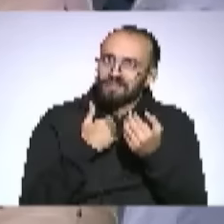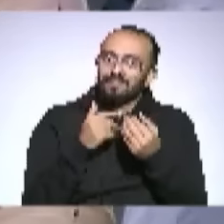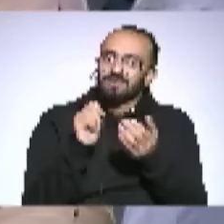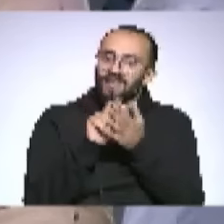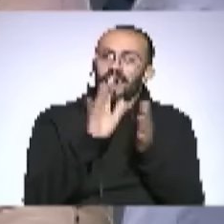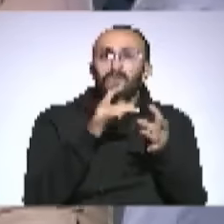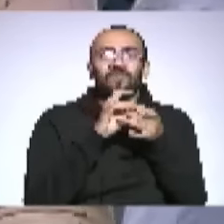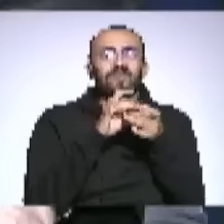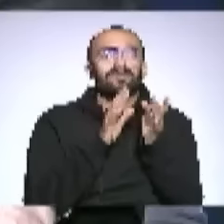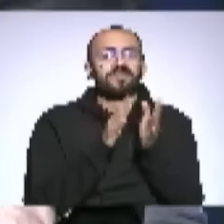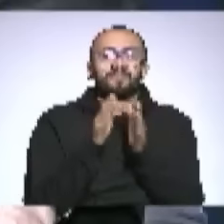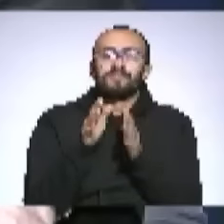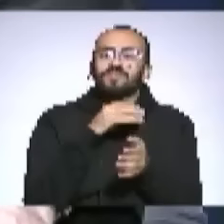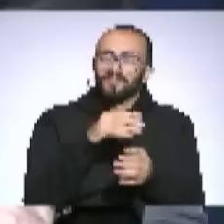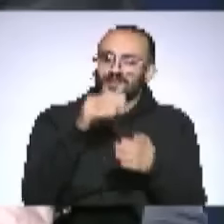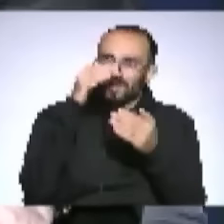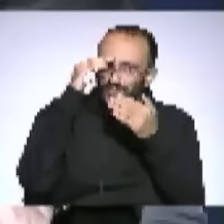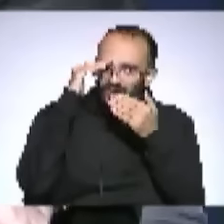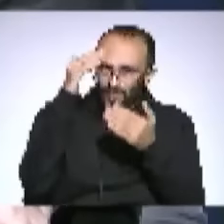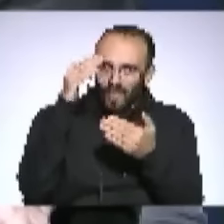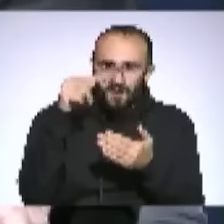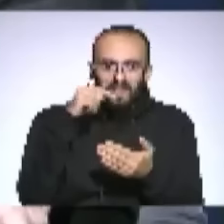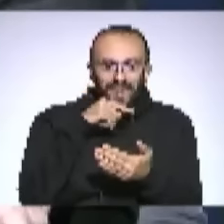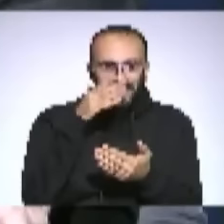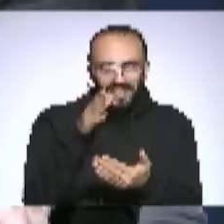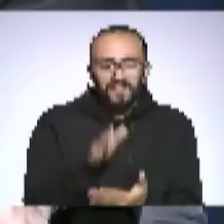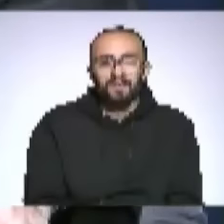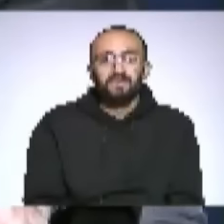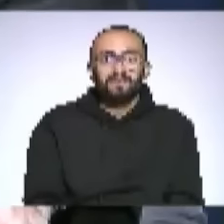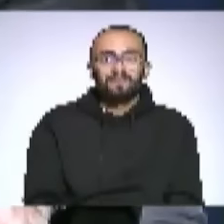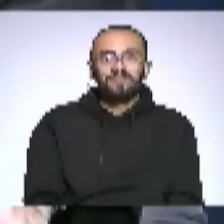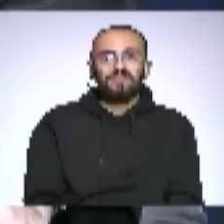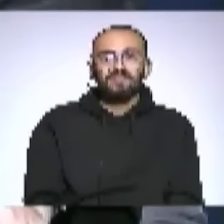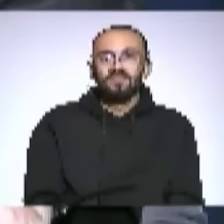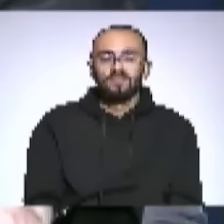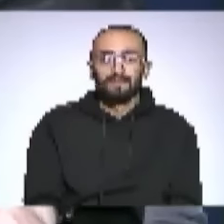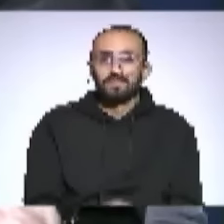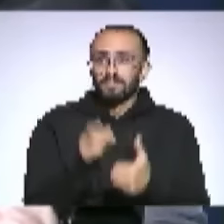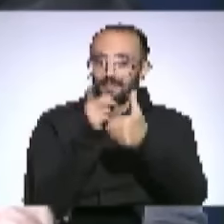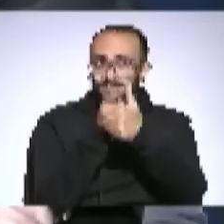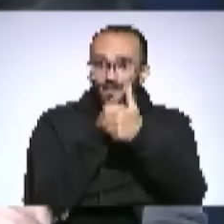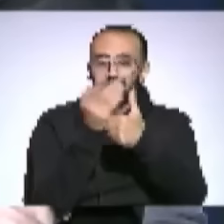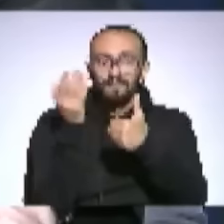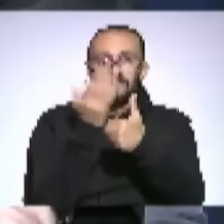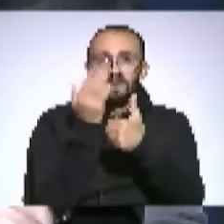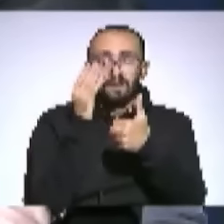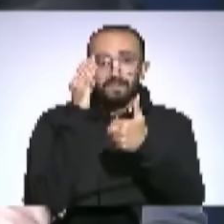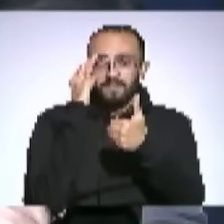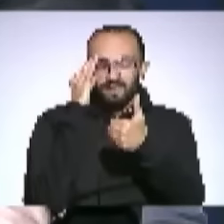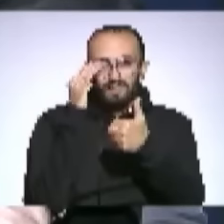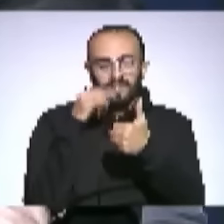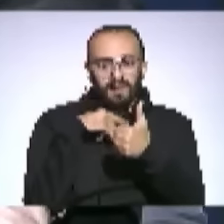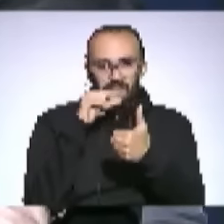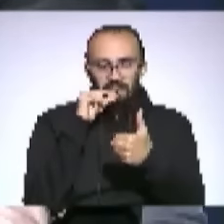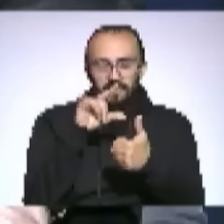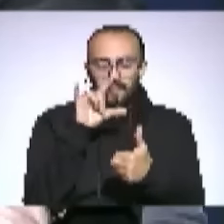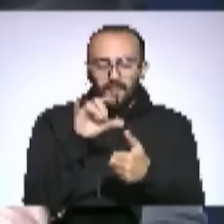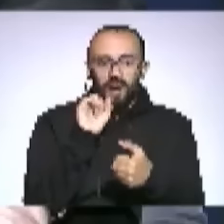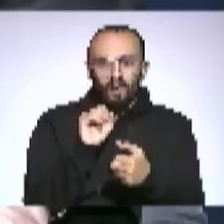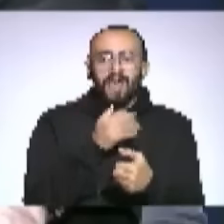لسيدنا طبعا بشكرها بشكرها اولا دي عباره بحبها تتقال بين